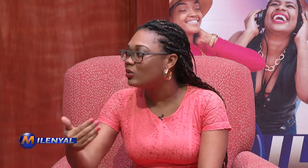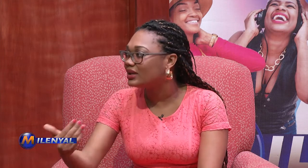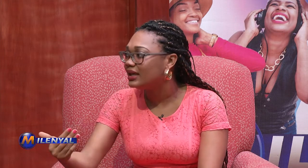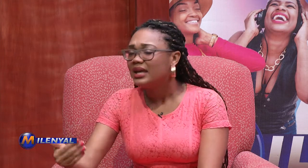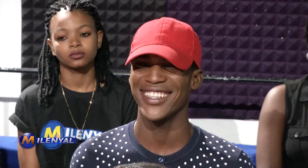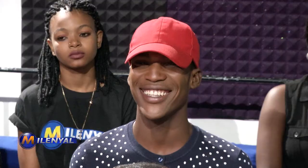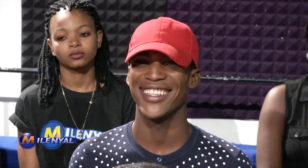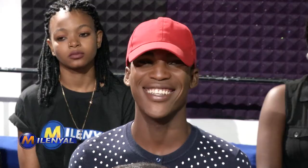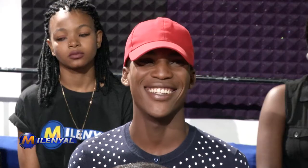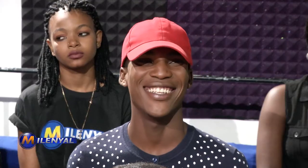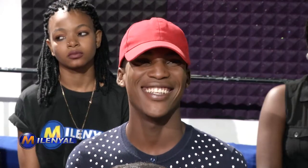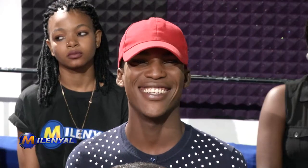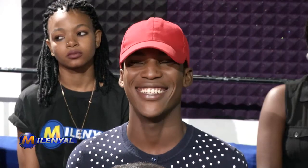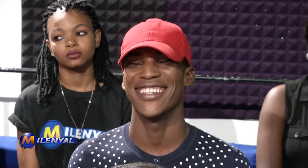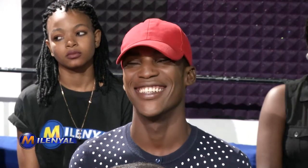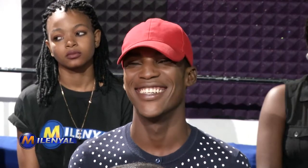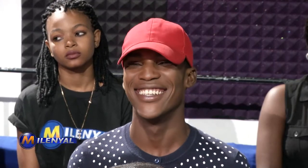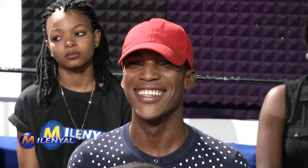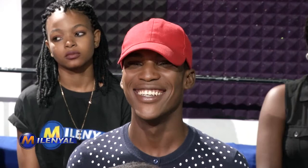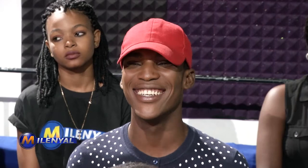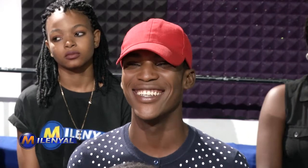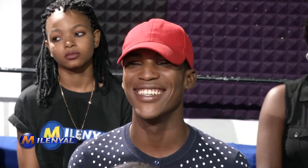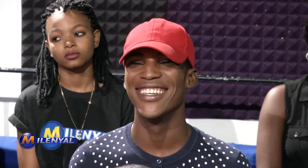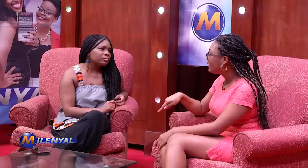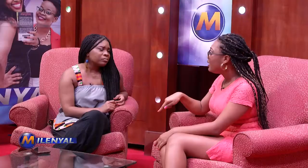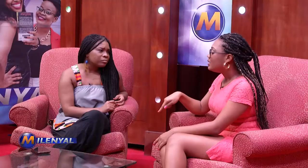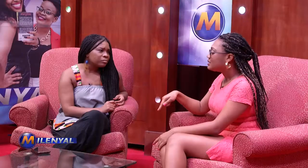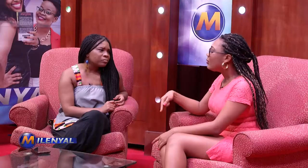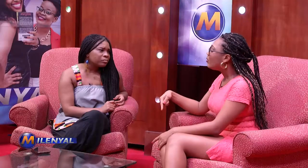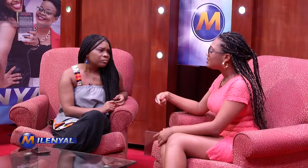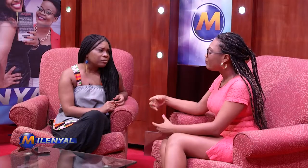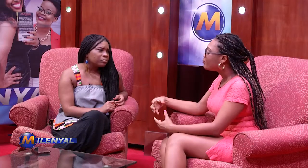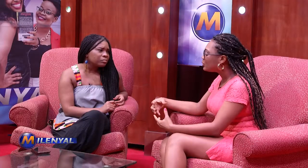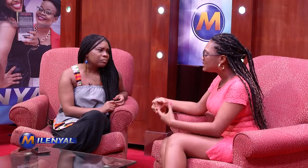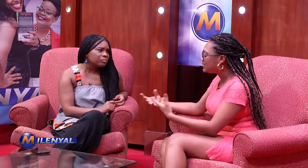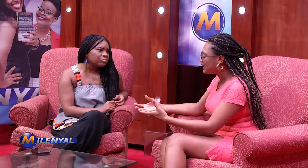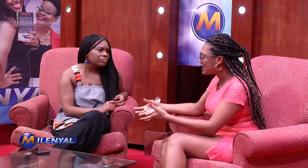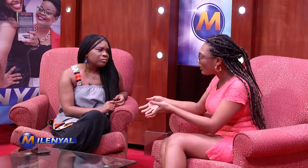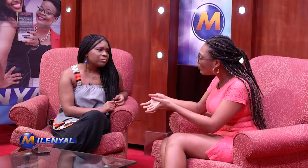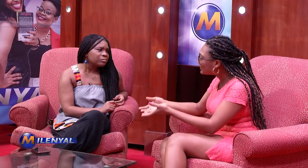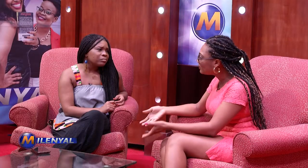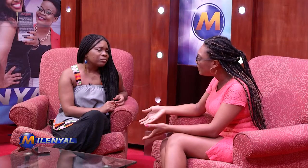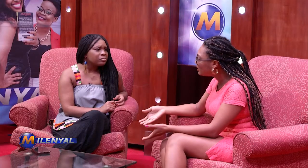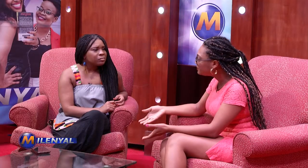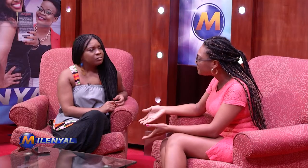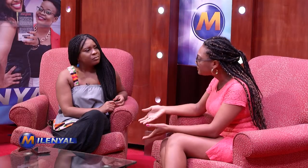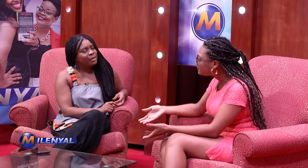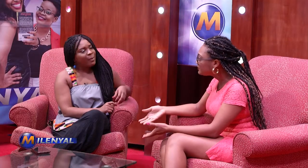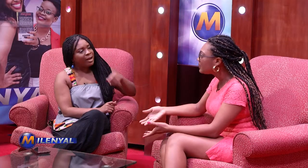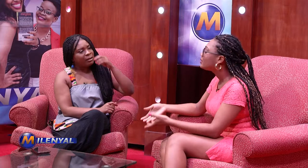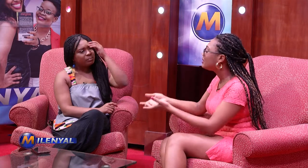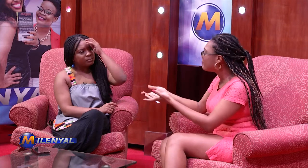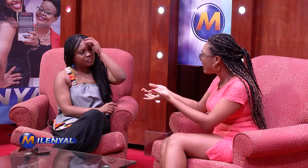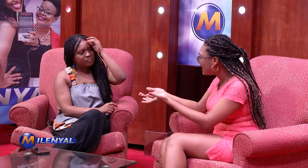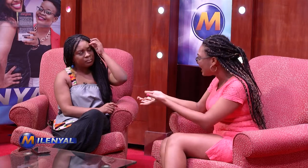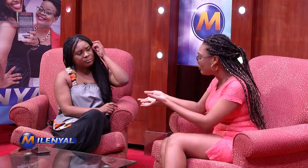personnellement, on connaît, gagné que là longtemps, oui. C'est pas talent, le baguette. C'est possibilité, c'est accompagnement. Qui parle